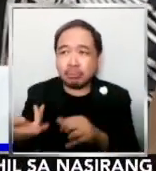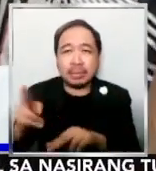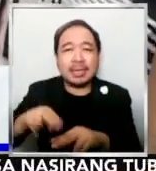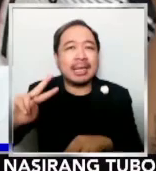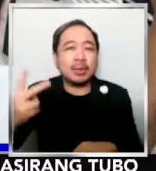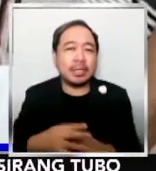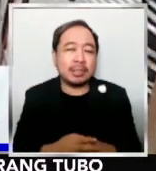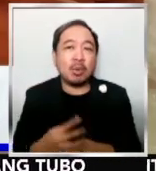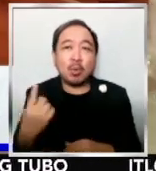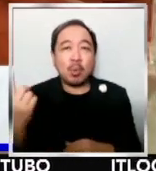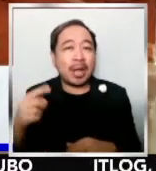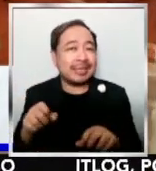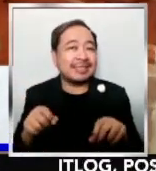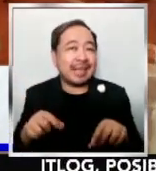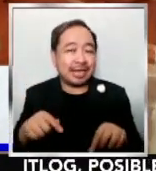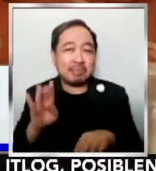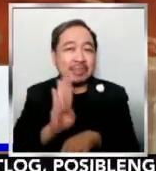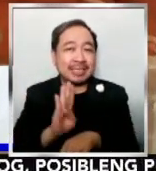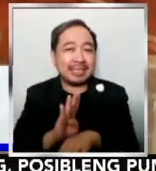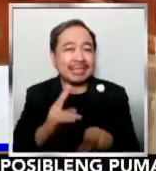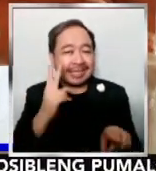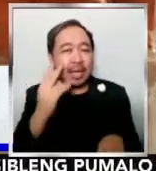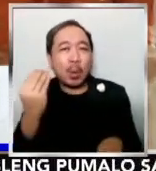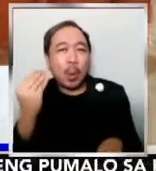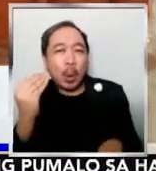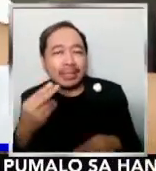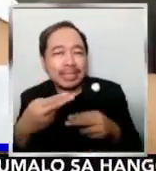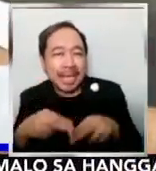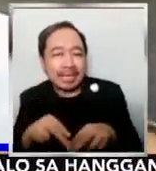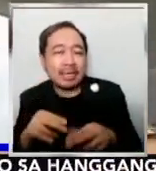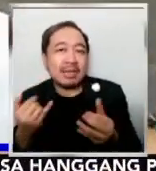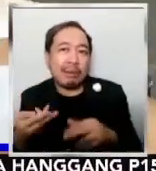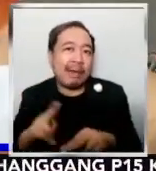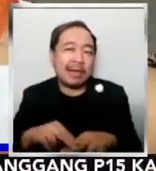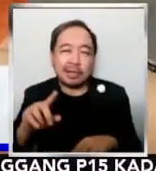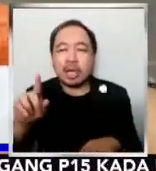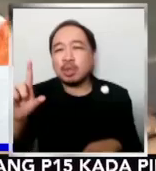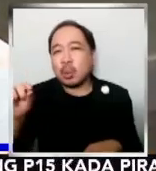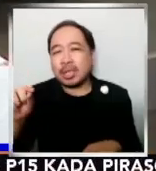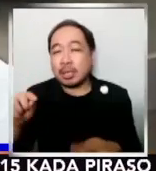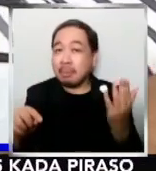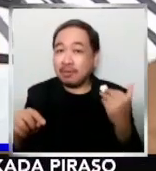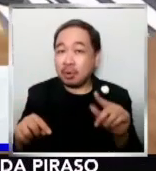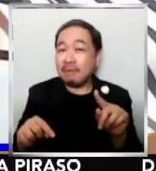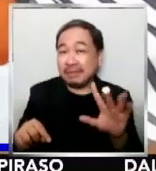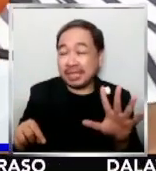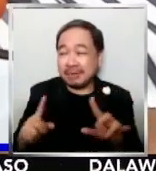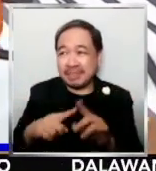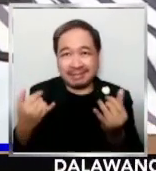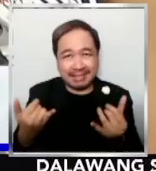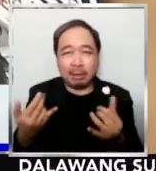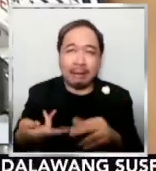na si Richard Sumigin, ginawa ng 20 pesos ang kada stick ng kanyang paninda na dating 15 pesos lang. Mugi po